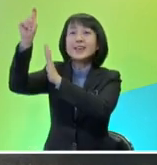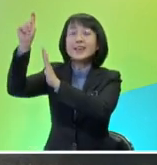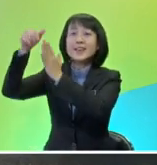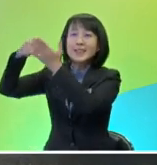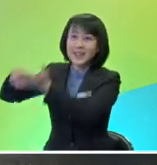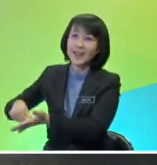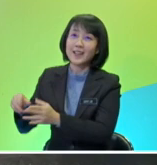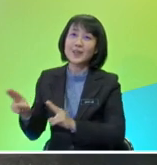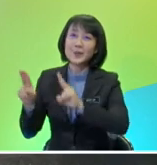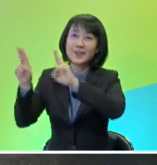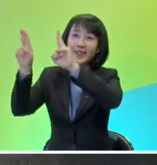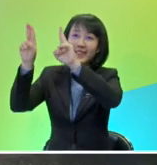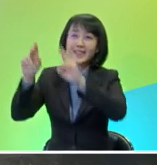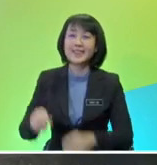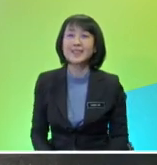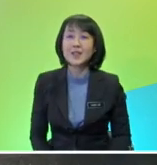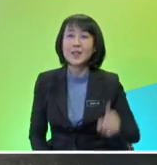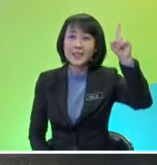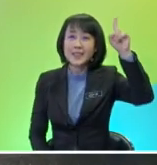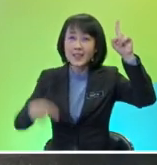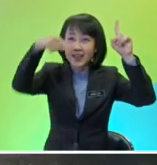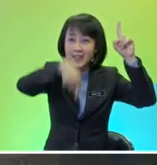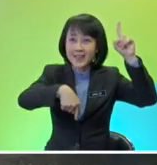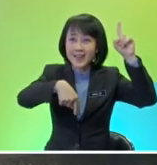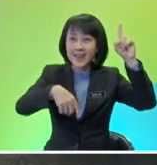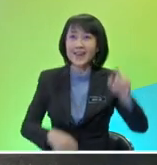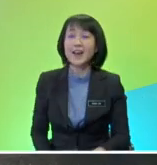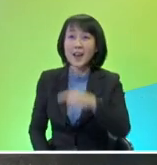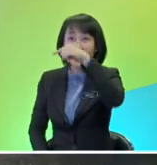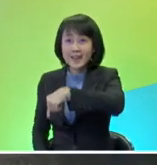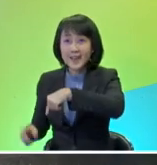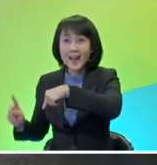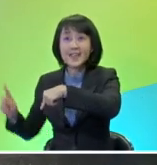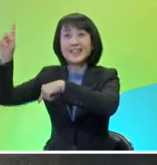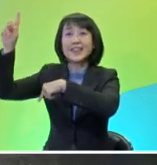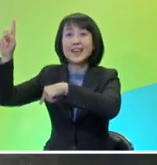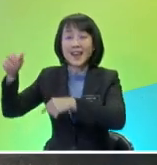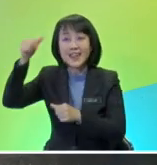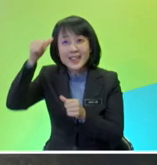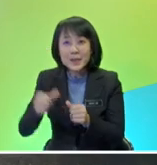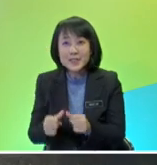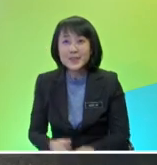udara itu. Ya, tepat sekali. Iya, okey. Perlukan ganjaran? Perlukan ganjaran? Perlu cikgu. Okey.